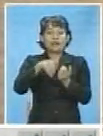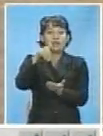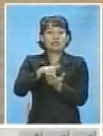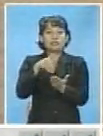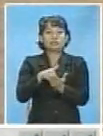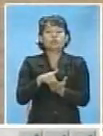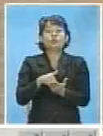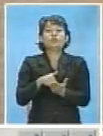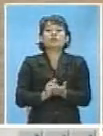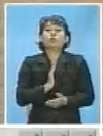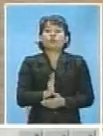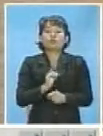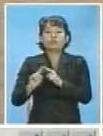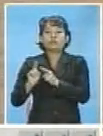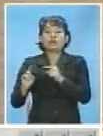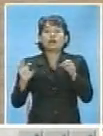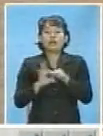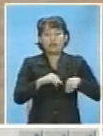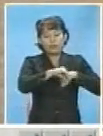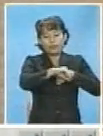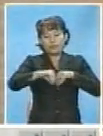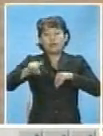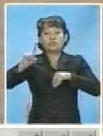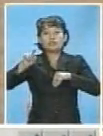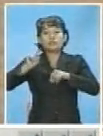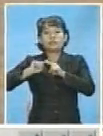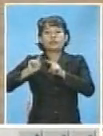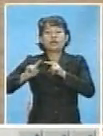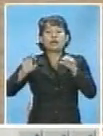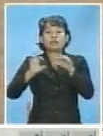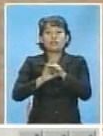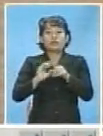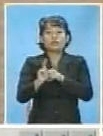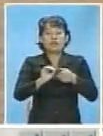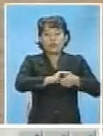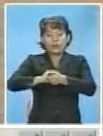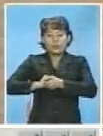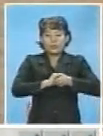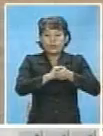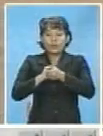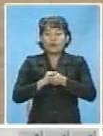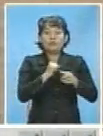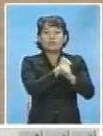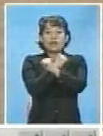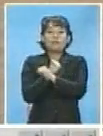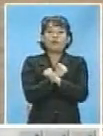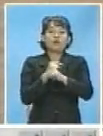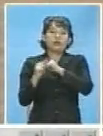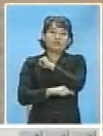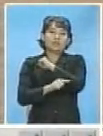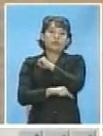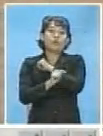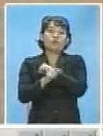รมและ20เครือข่ายสมัชชาคุณธรรมที่ได้จับมือกันเคลื่อนขบวนในเรื่องการต่อต้านการทุจริตคอร์รัป